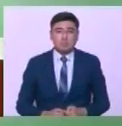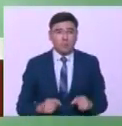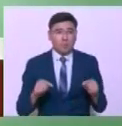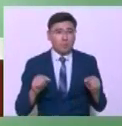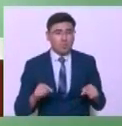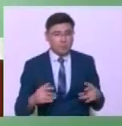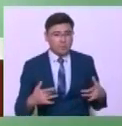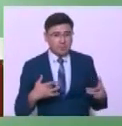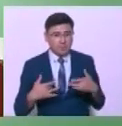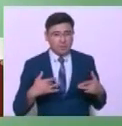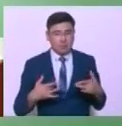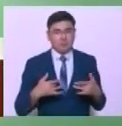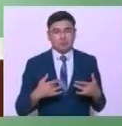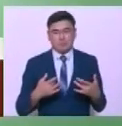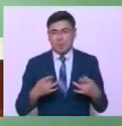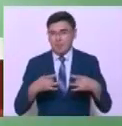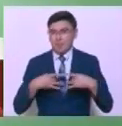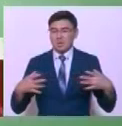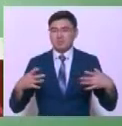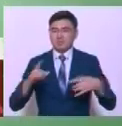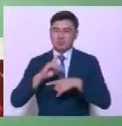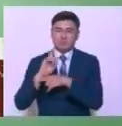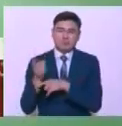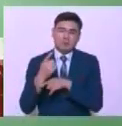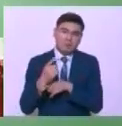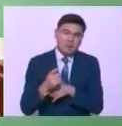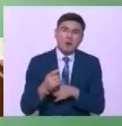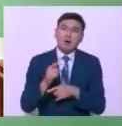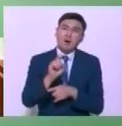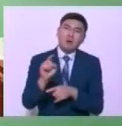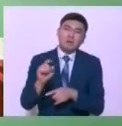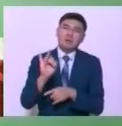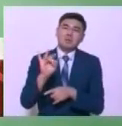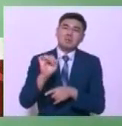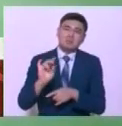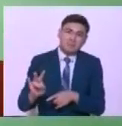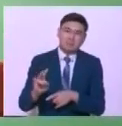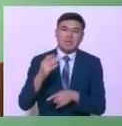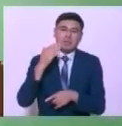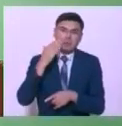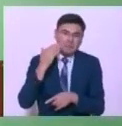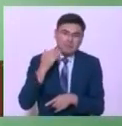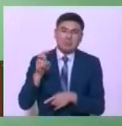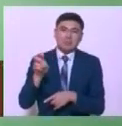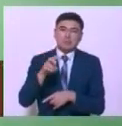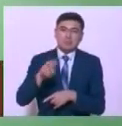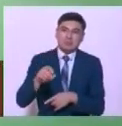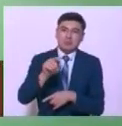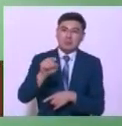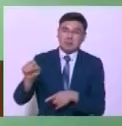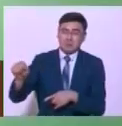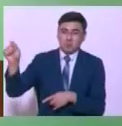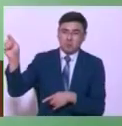творческий происходит большой праздник мы восхищаемся искусством наших коллег из Ирана Татарстана и Кыргызстана которые приехали на